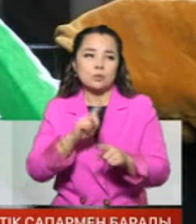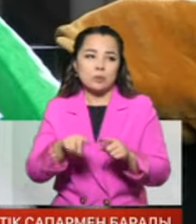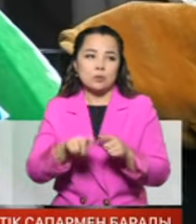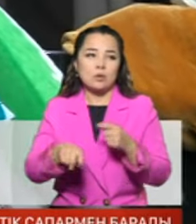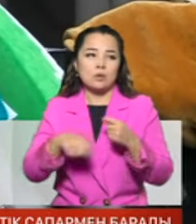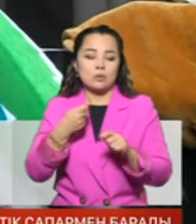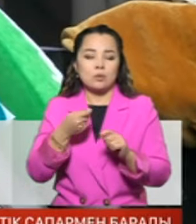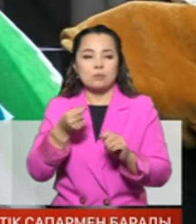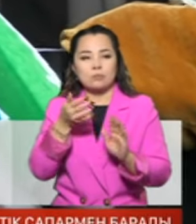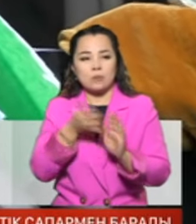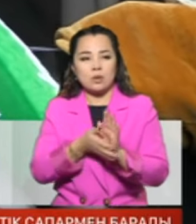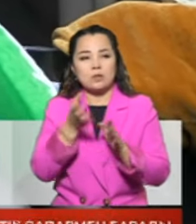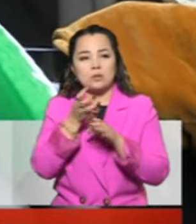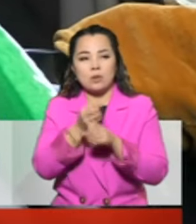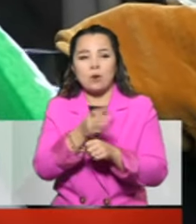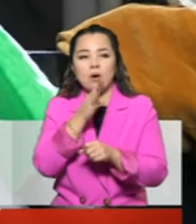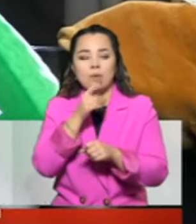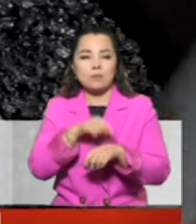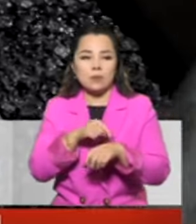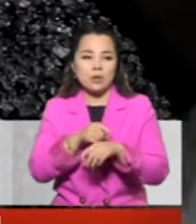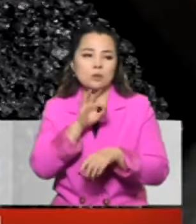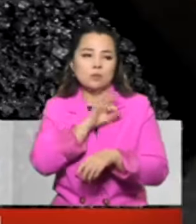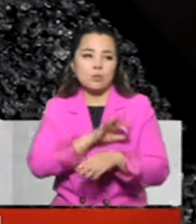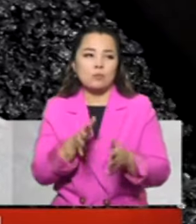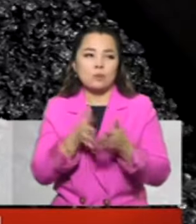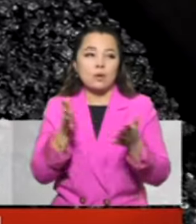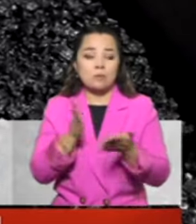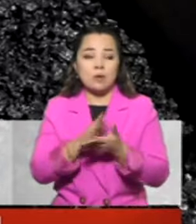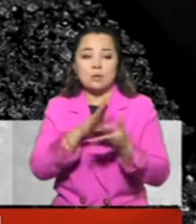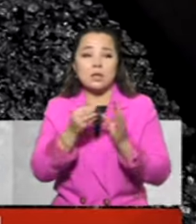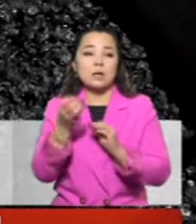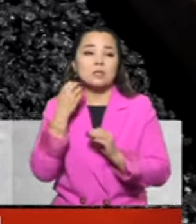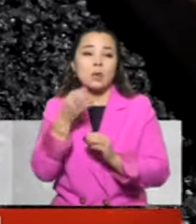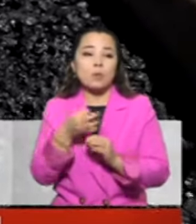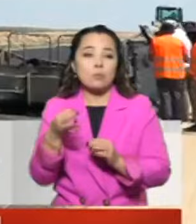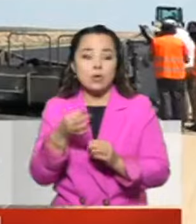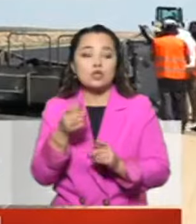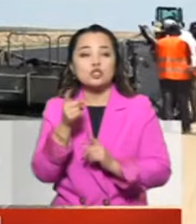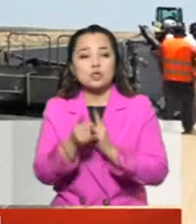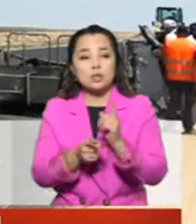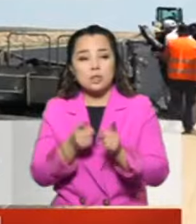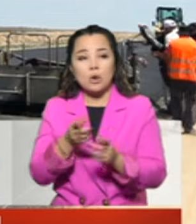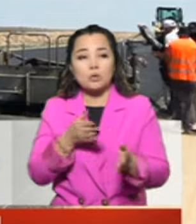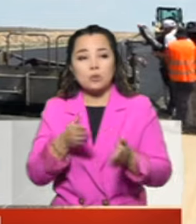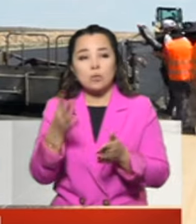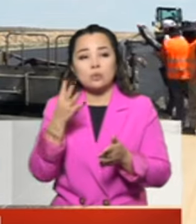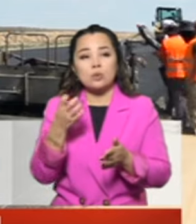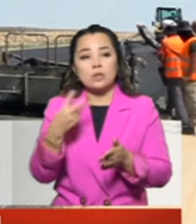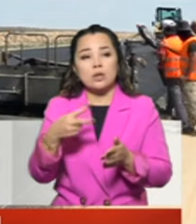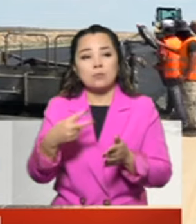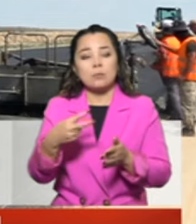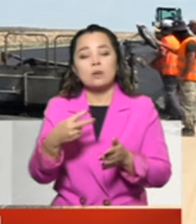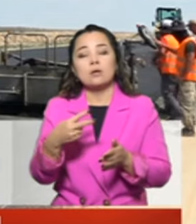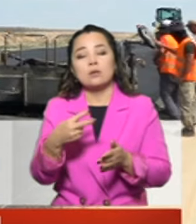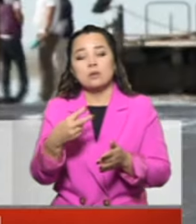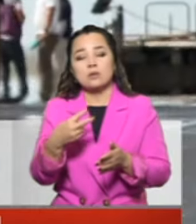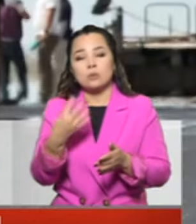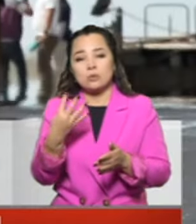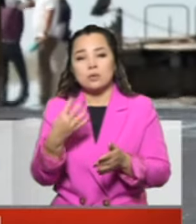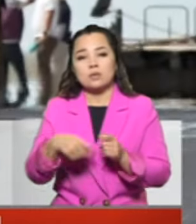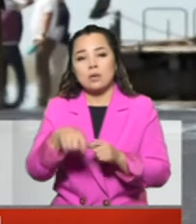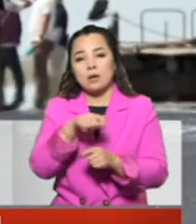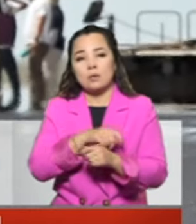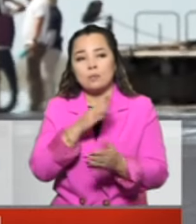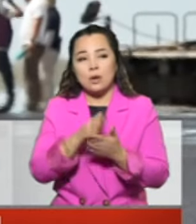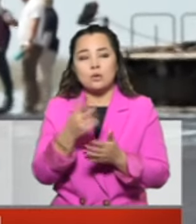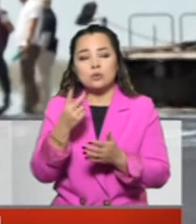біраз азаяды. Еще уақыттан да өтеміз. Жалпы Қызылорда мен Жезғазған аралығы 424 шақырым, соның облыс аумағына